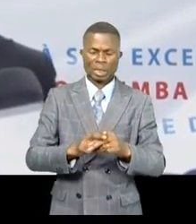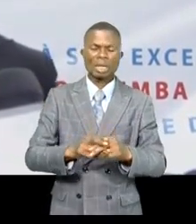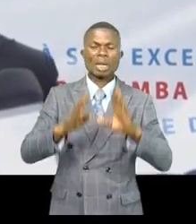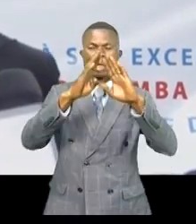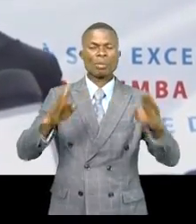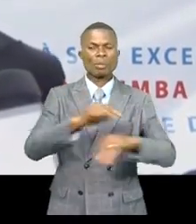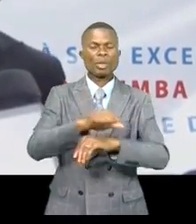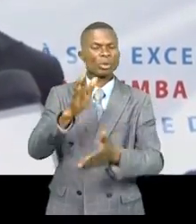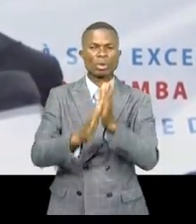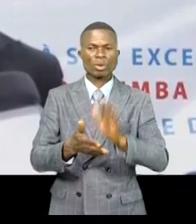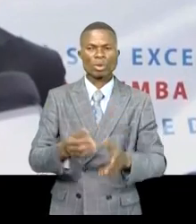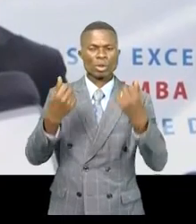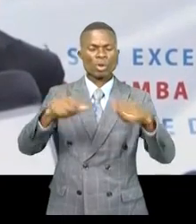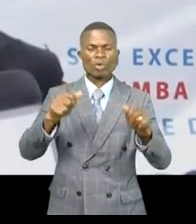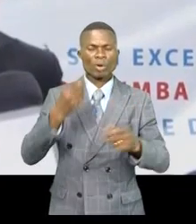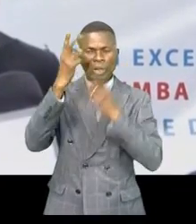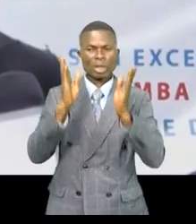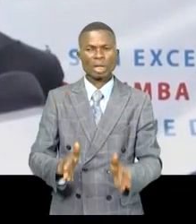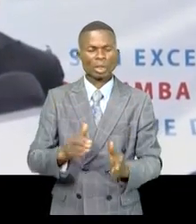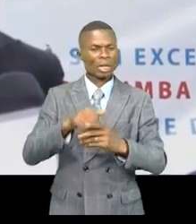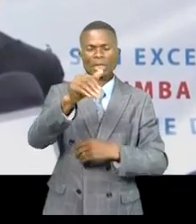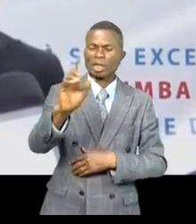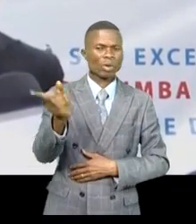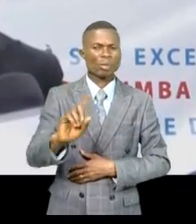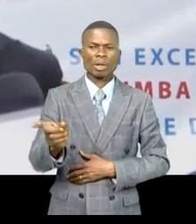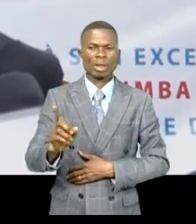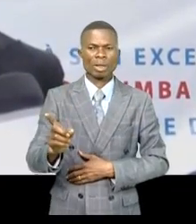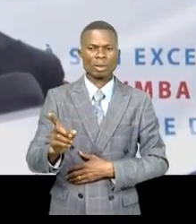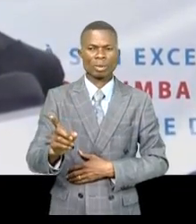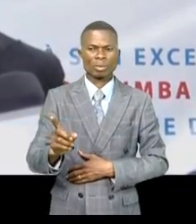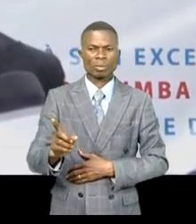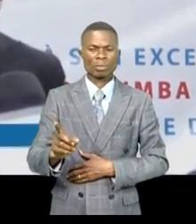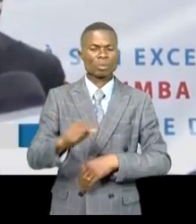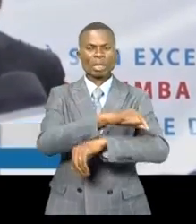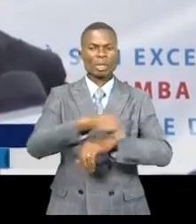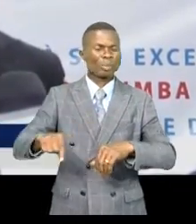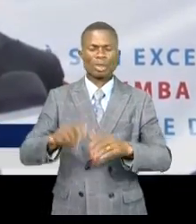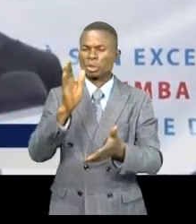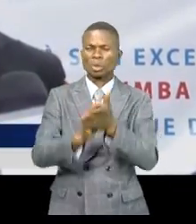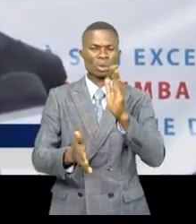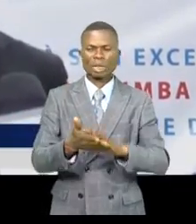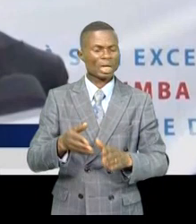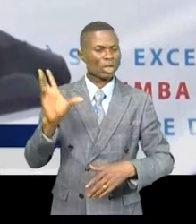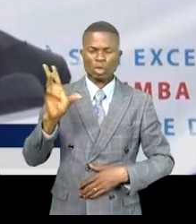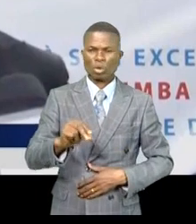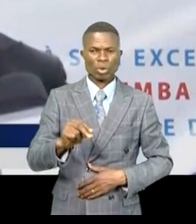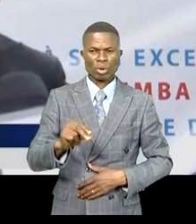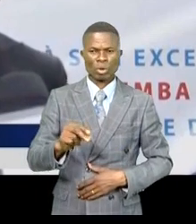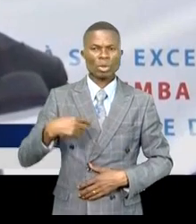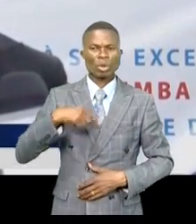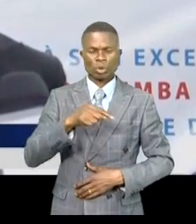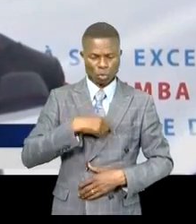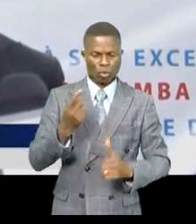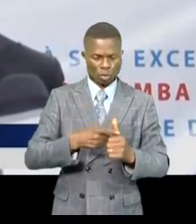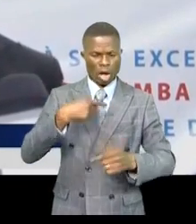On ne peut pas vendre le tourisme en étant dehors, sans une administration organisée. Donc nous allons